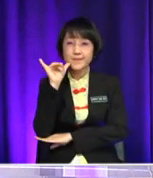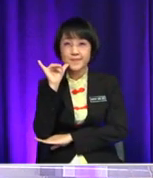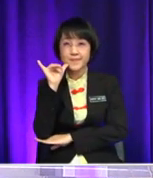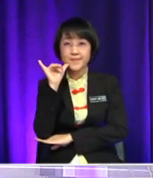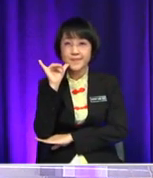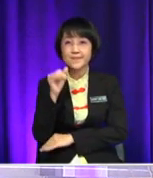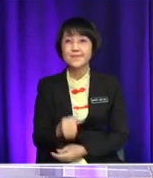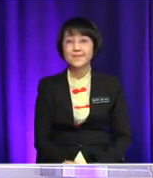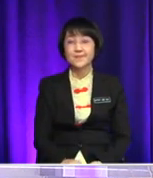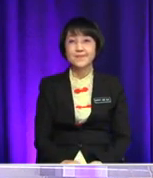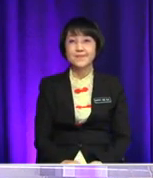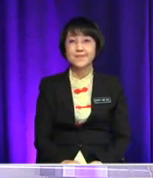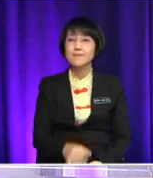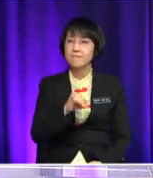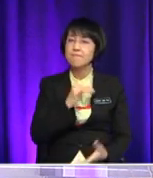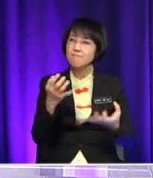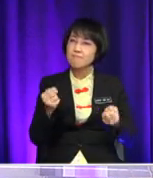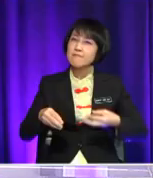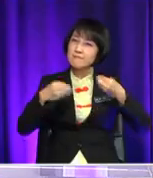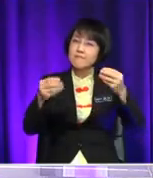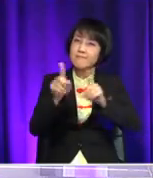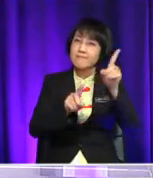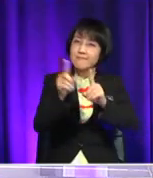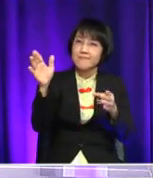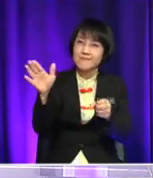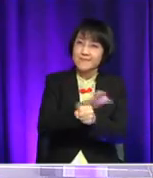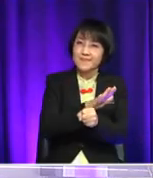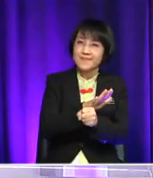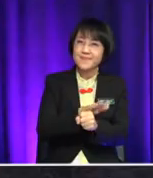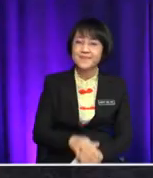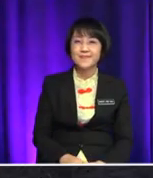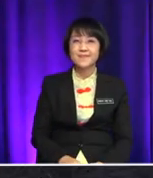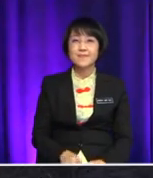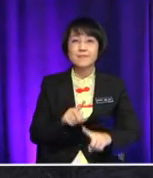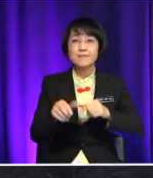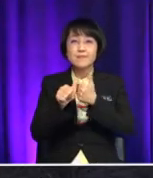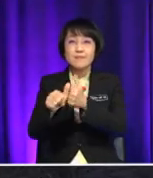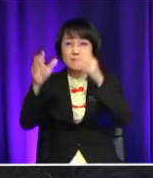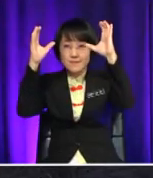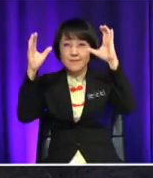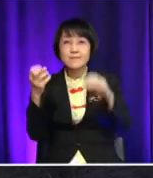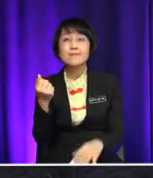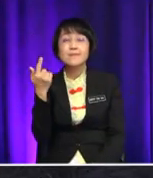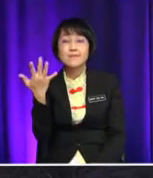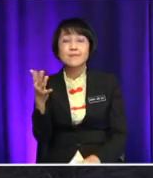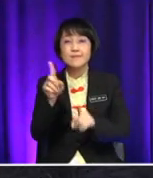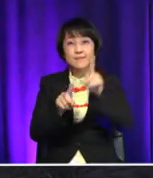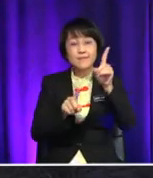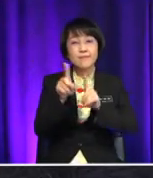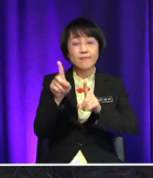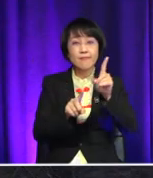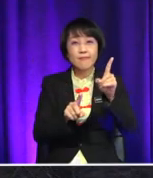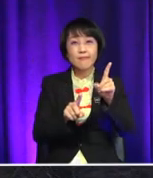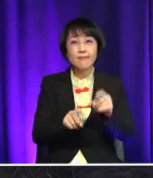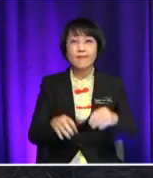Bintang Penuh tapi kalau ikut sendiri yang lebih peka berapa dia pandangan saya masih